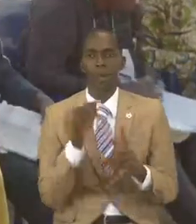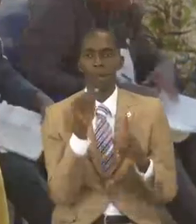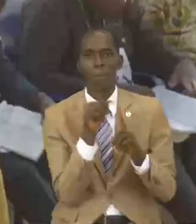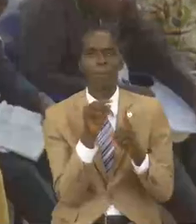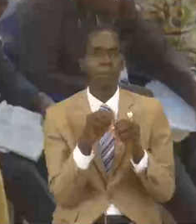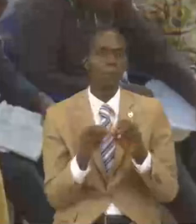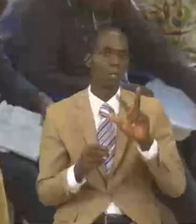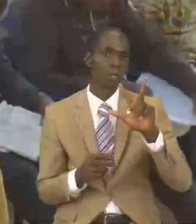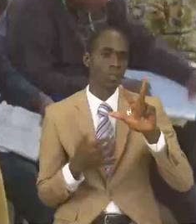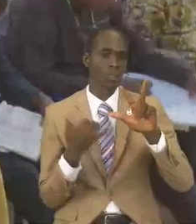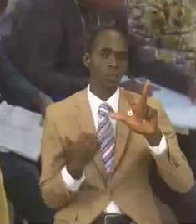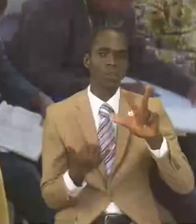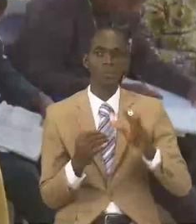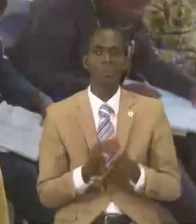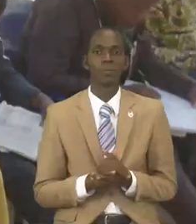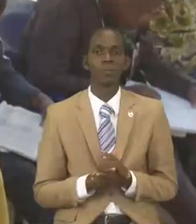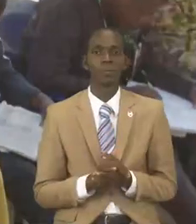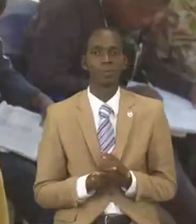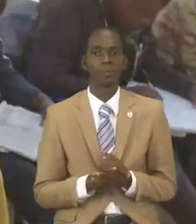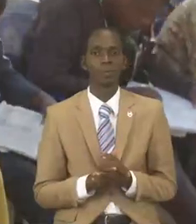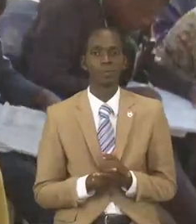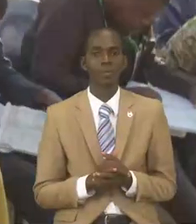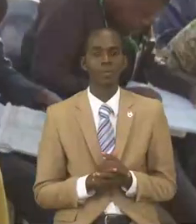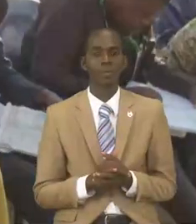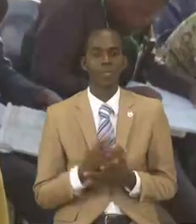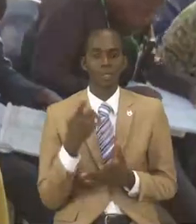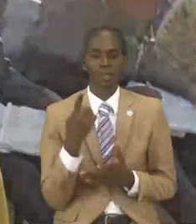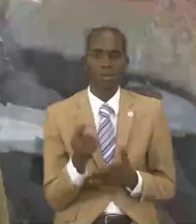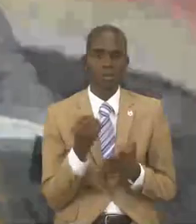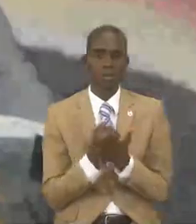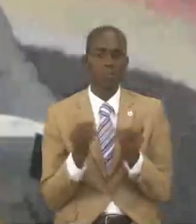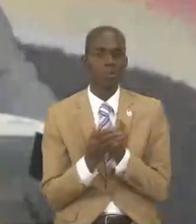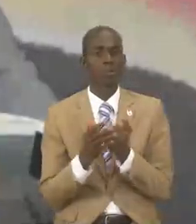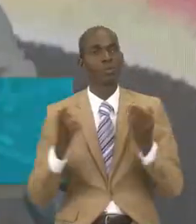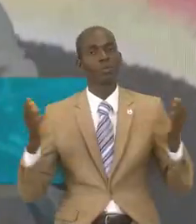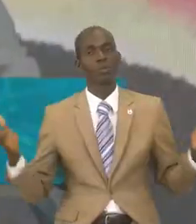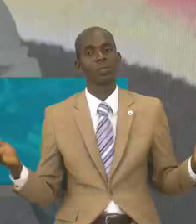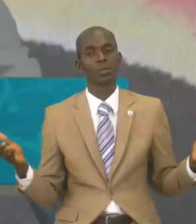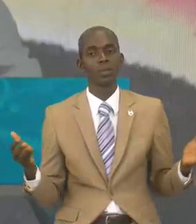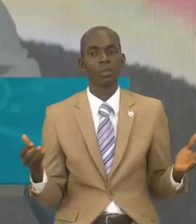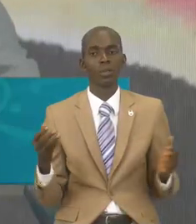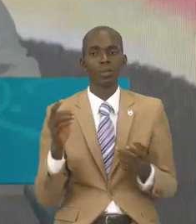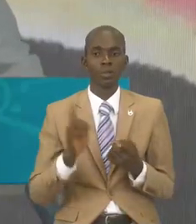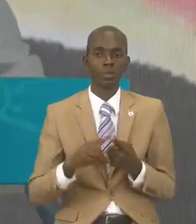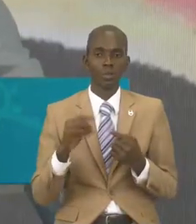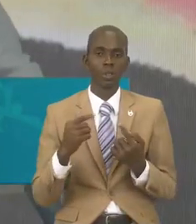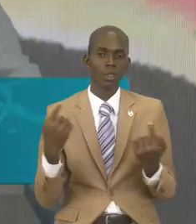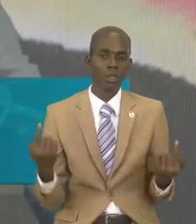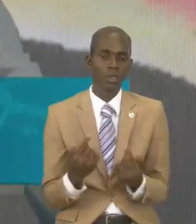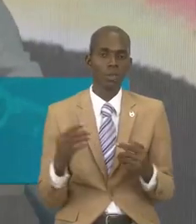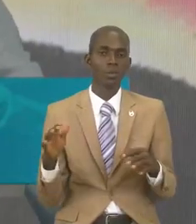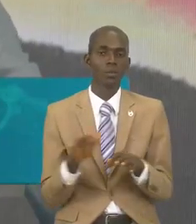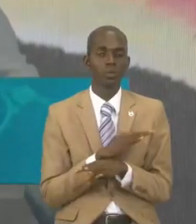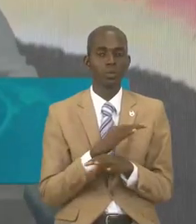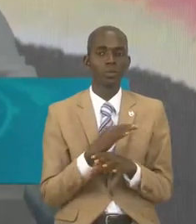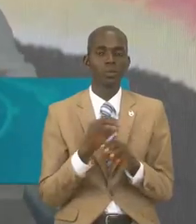Troisième point maintenant. La crucifixion à la société